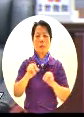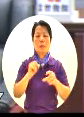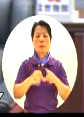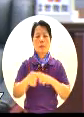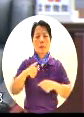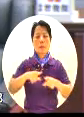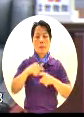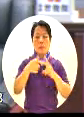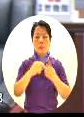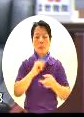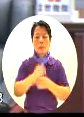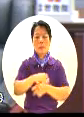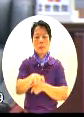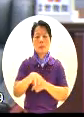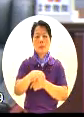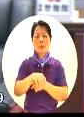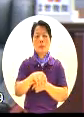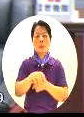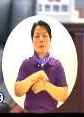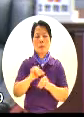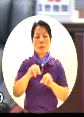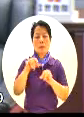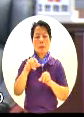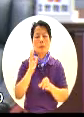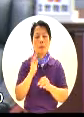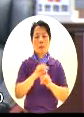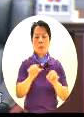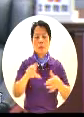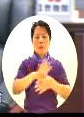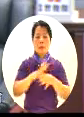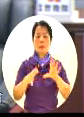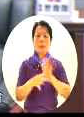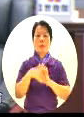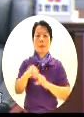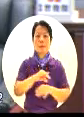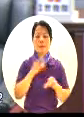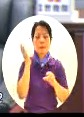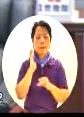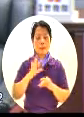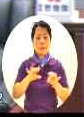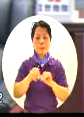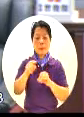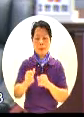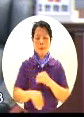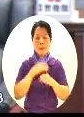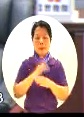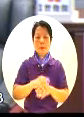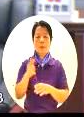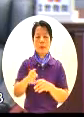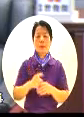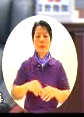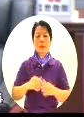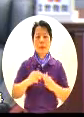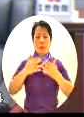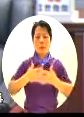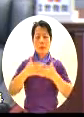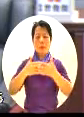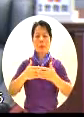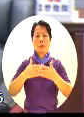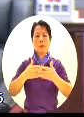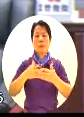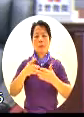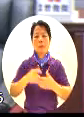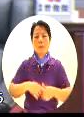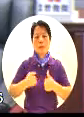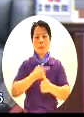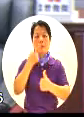地，还有最重要就是文化的湿地哈，成为中国首座中国哈，也